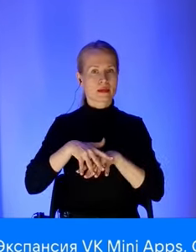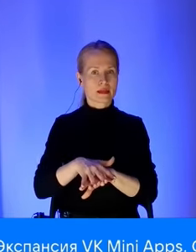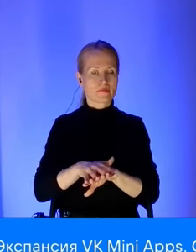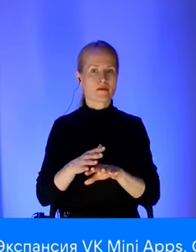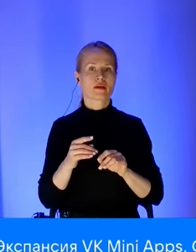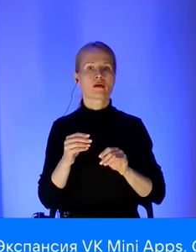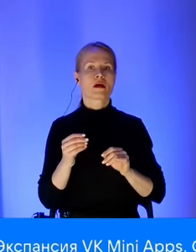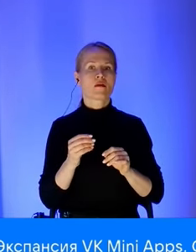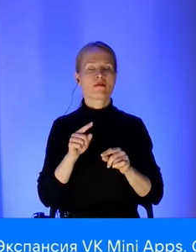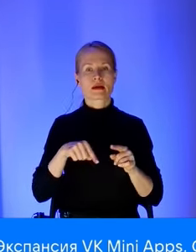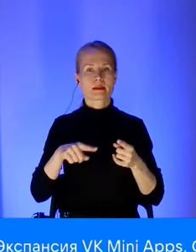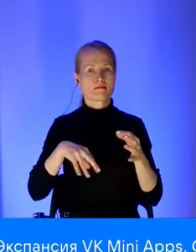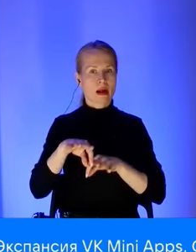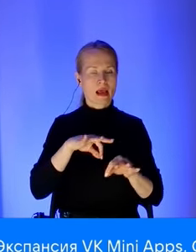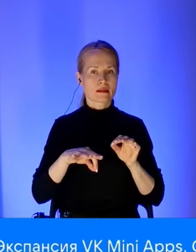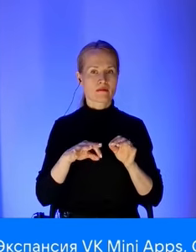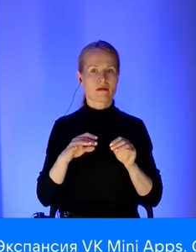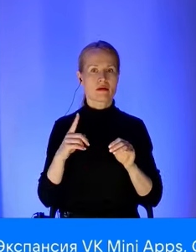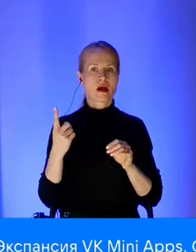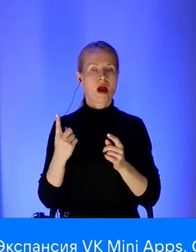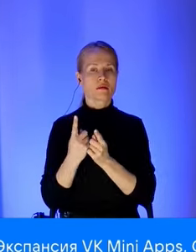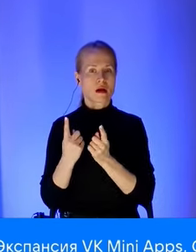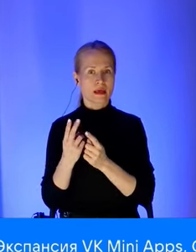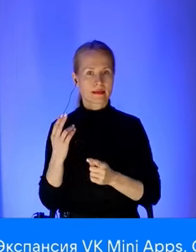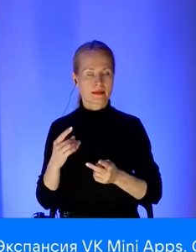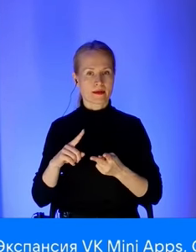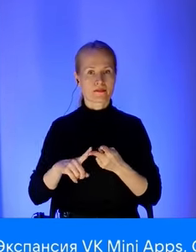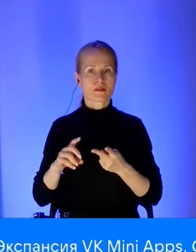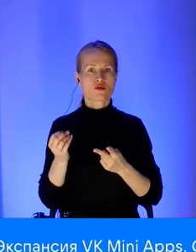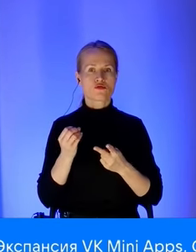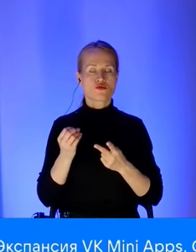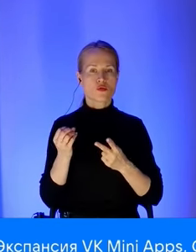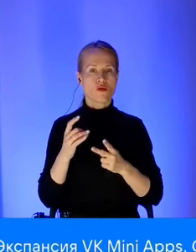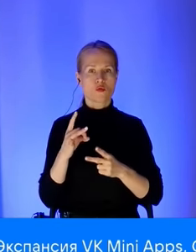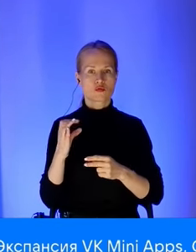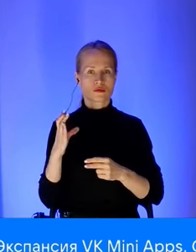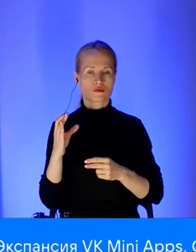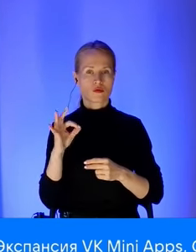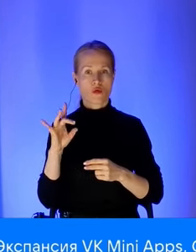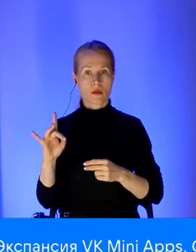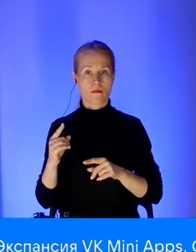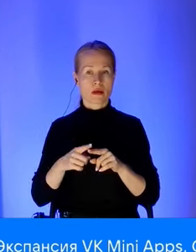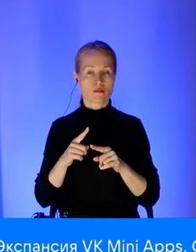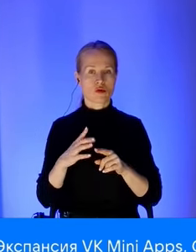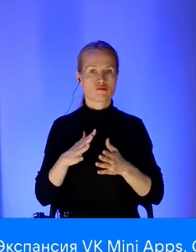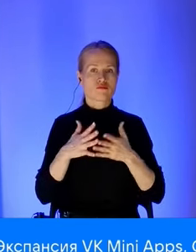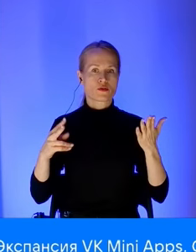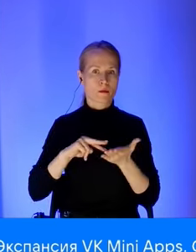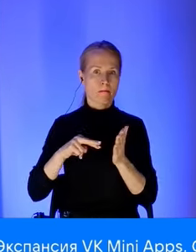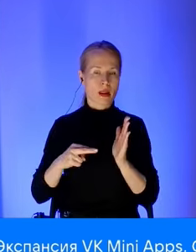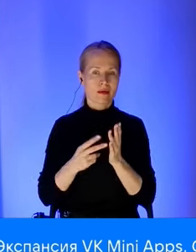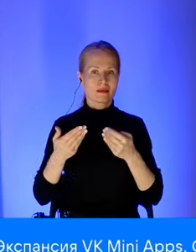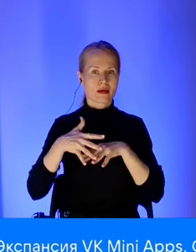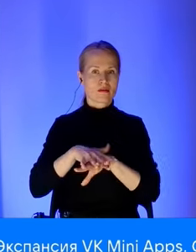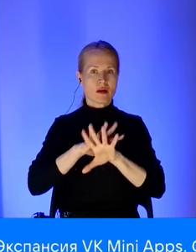кроме ВКонтакте. Это Одноклассники. С недавнего времени мы запустились в Рустори, поэтому наш большой план — интегрировать во